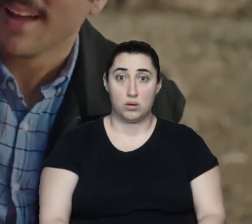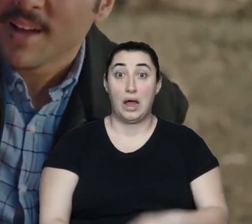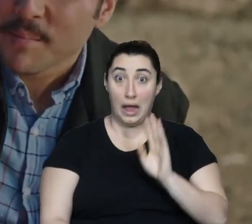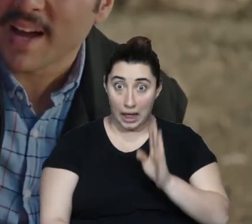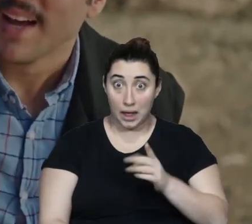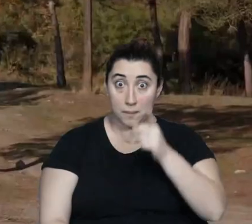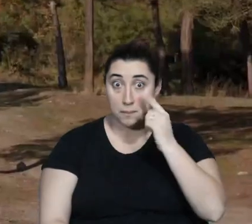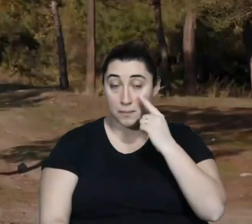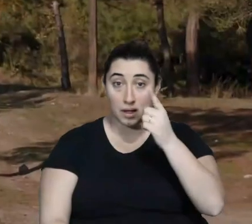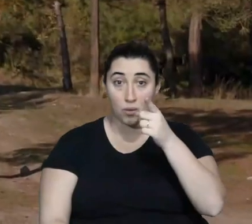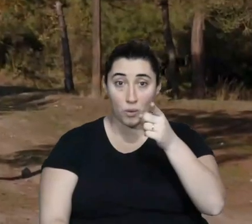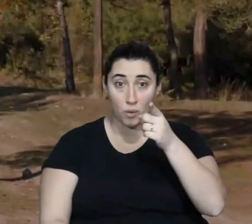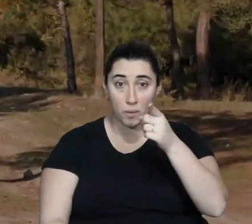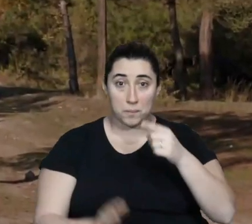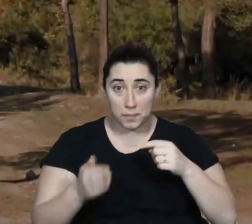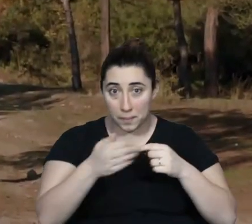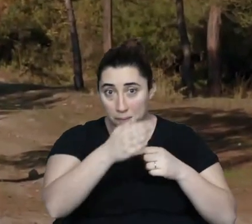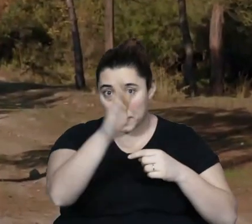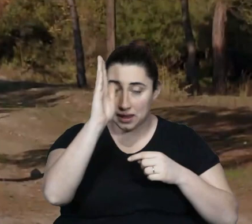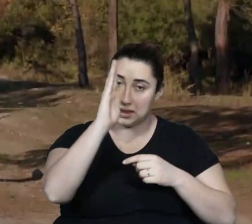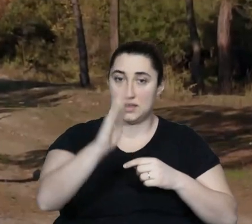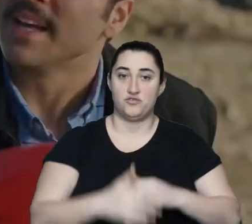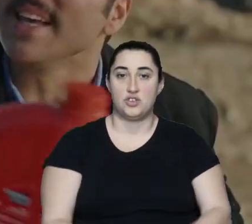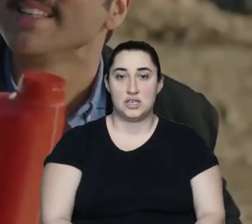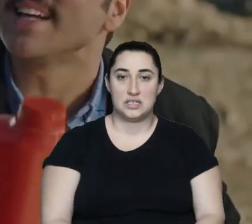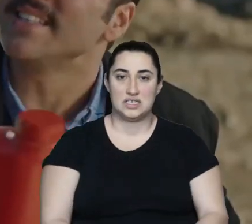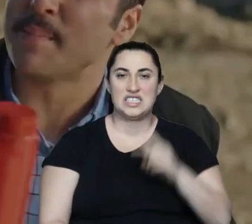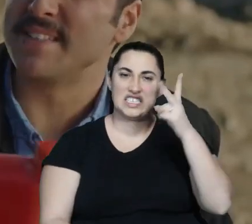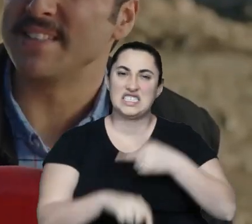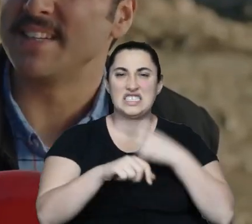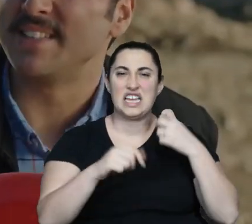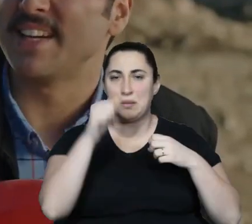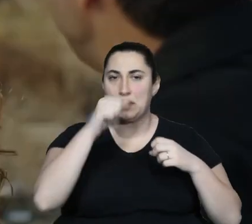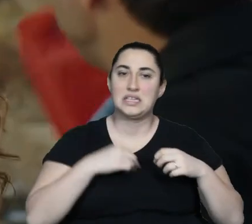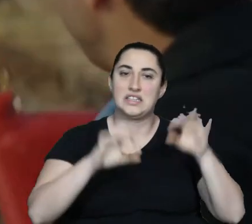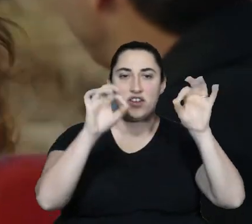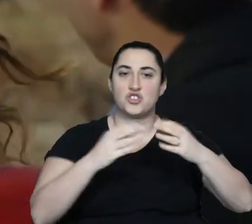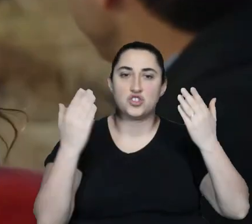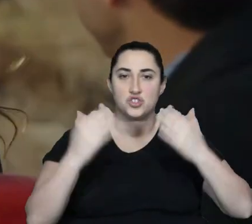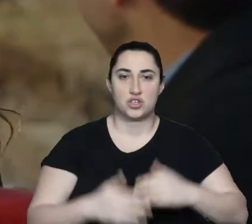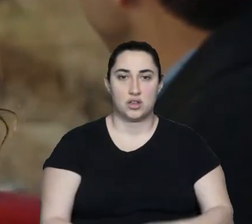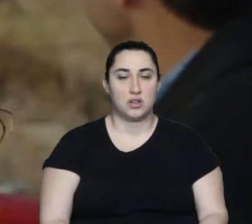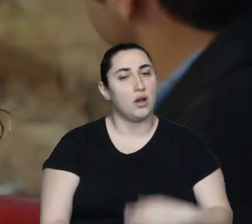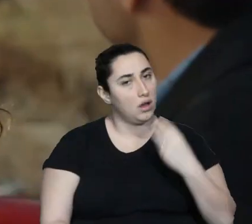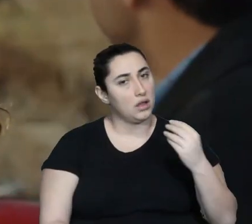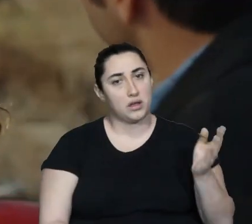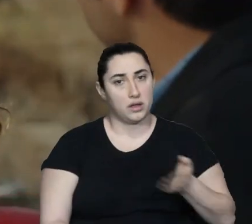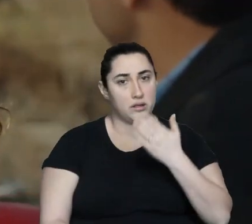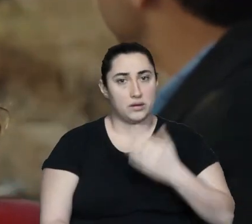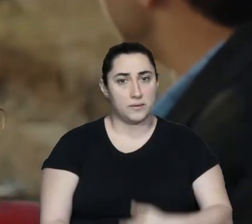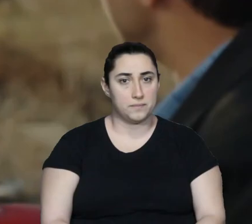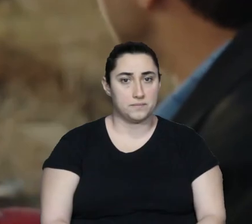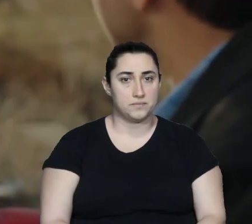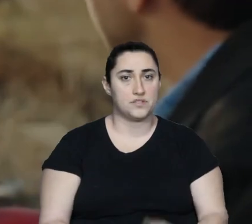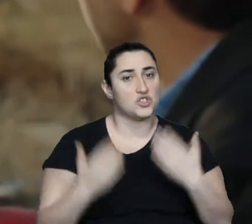Hah bak şu patikadan kestirmeden gideceğiz Aysum. 2 saat içinde benzincideyiz inşallah. İyi